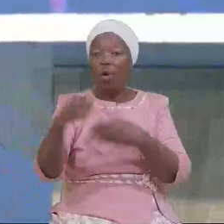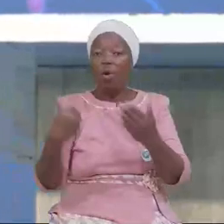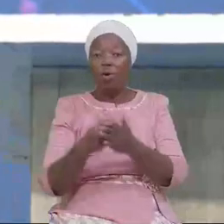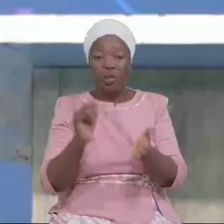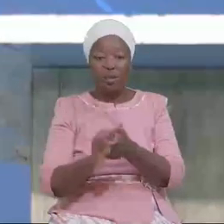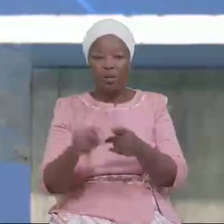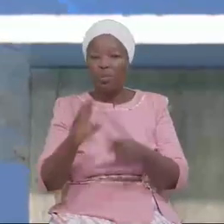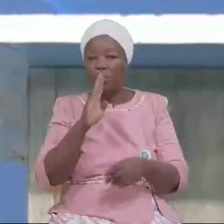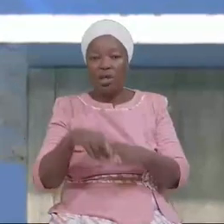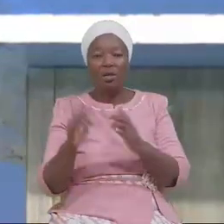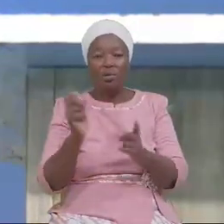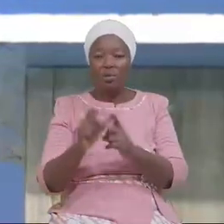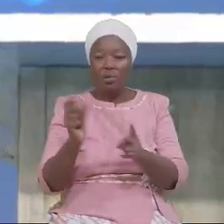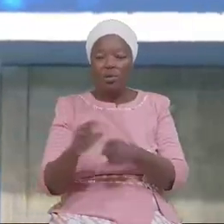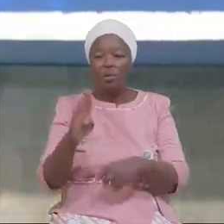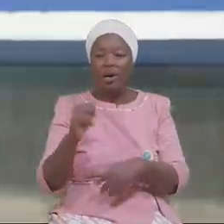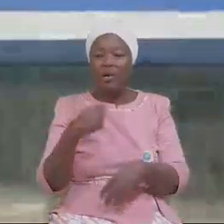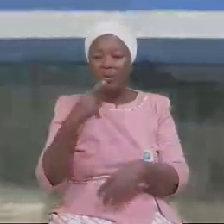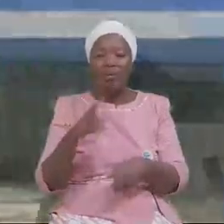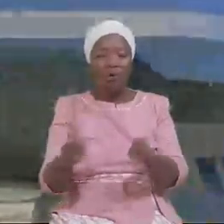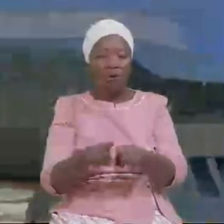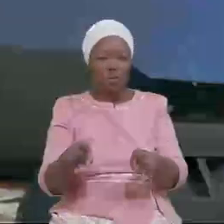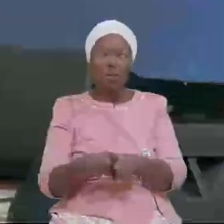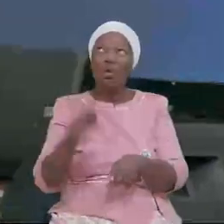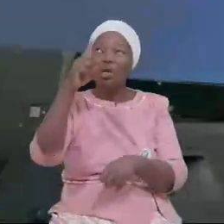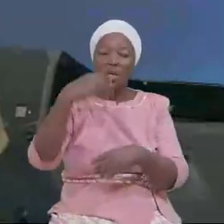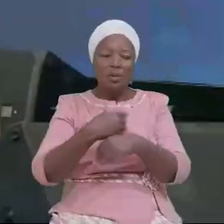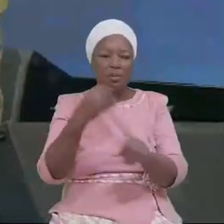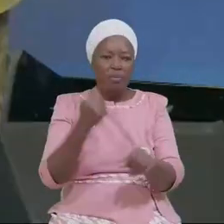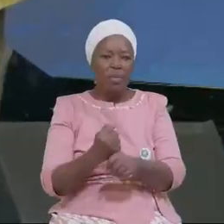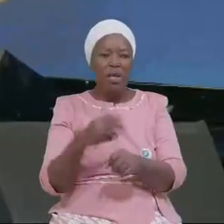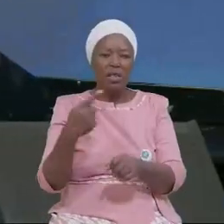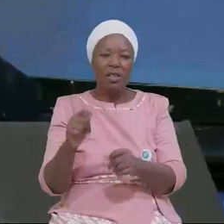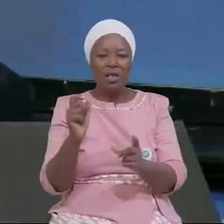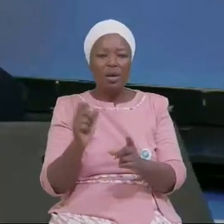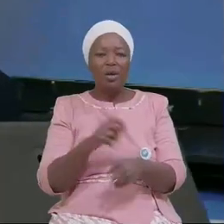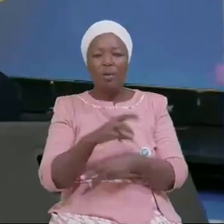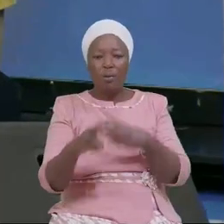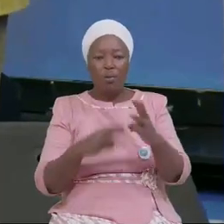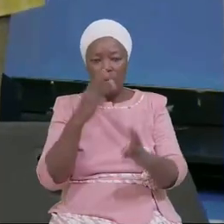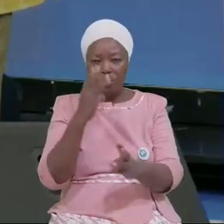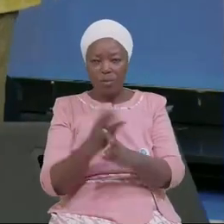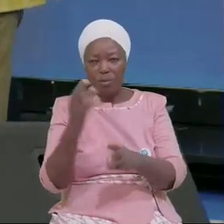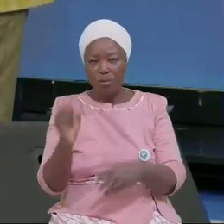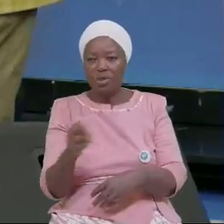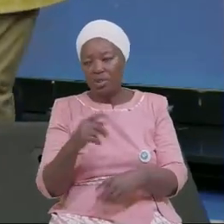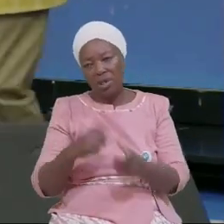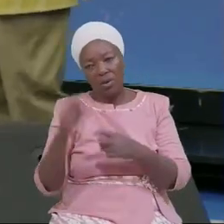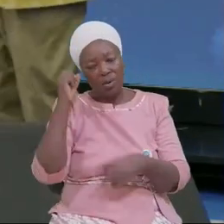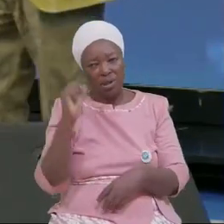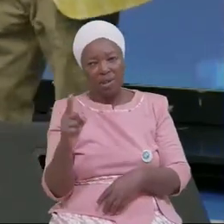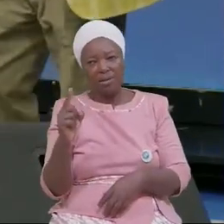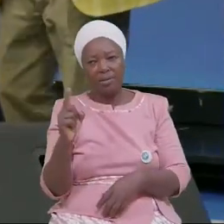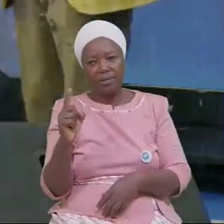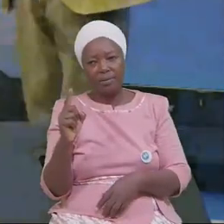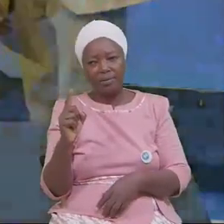et c'est dit que c'est par sa parole qu'il a créé le monde.